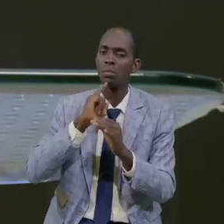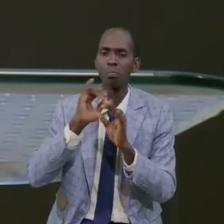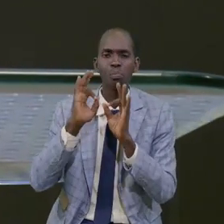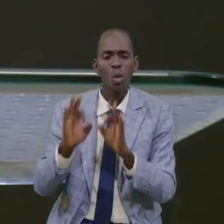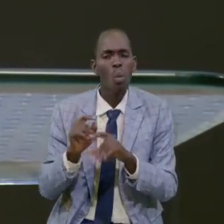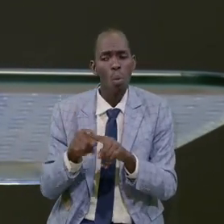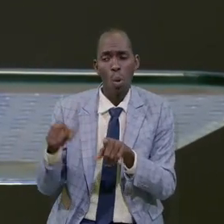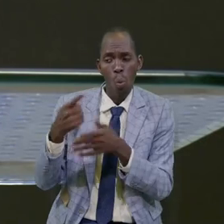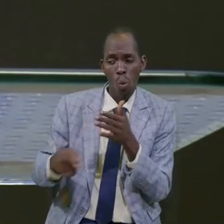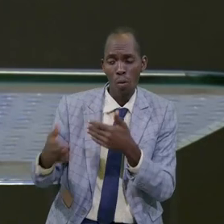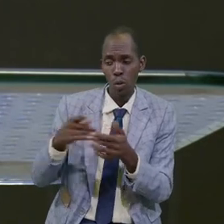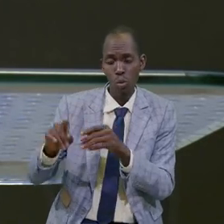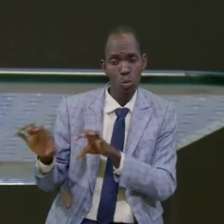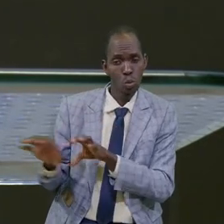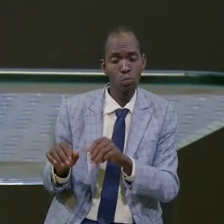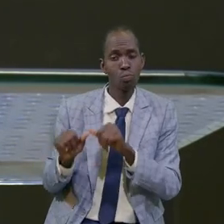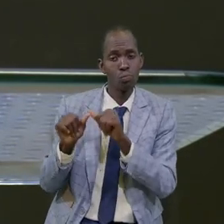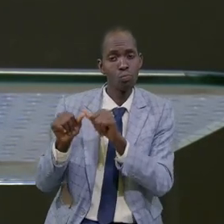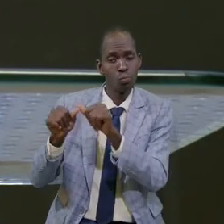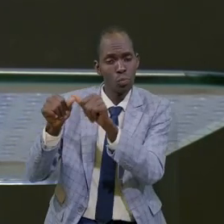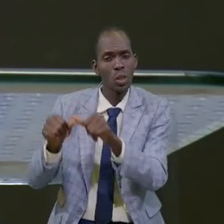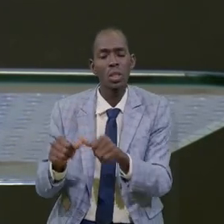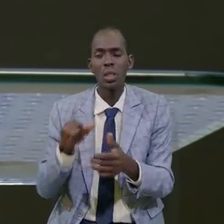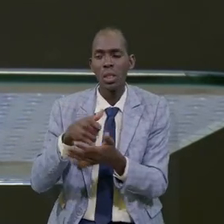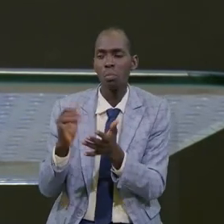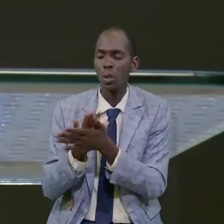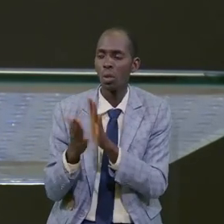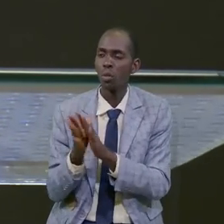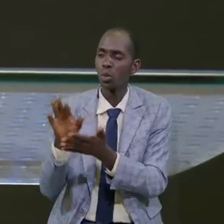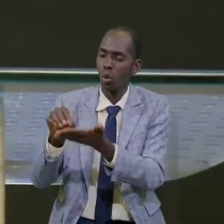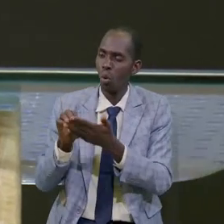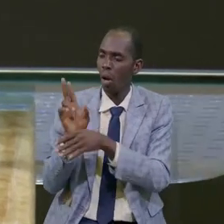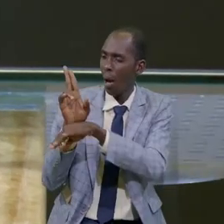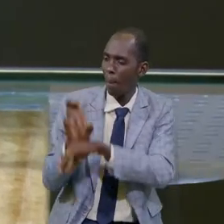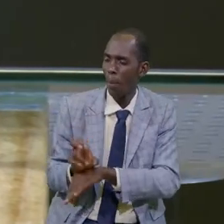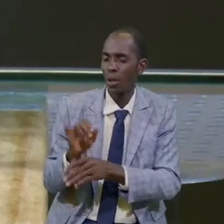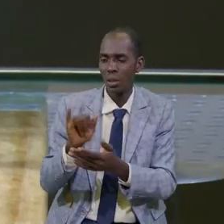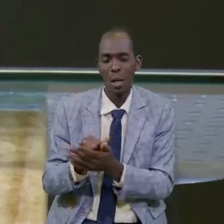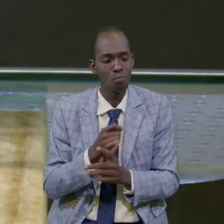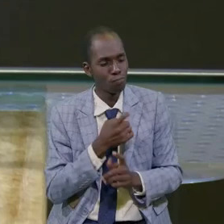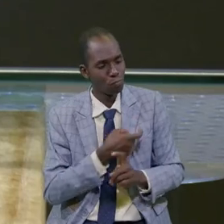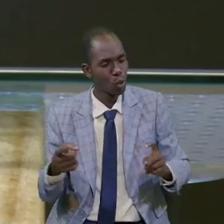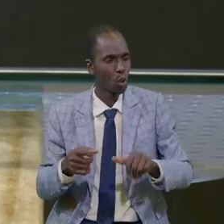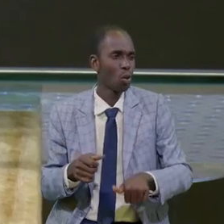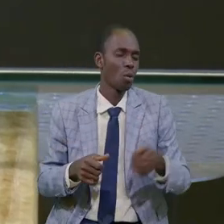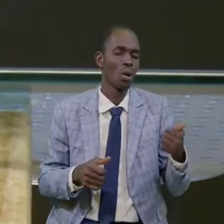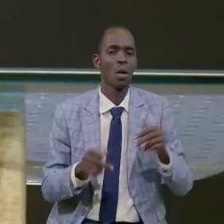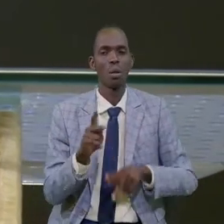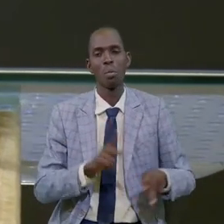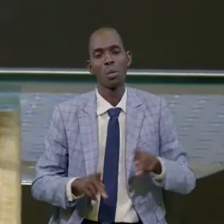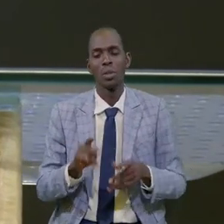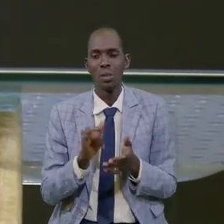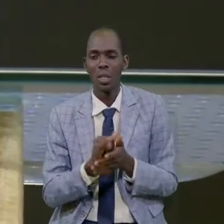mais comme vous continuez de cette manière, cela devient une habitude mauvaise,